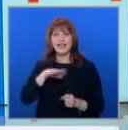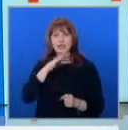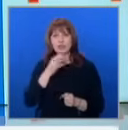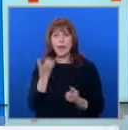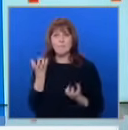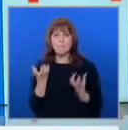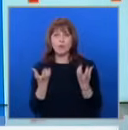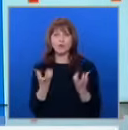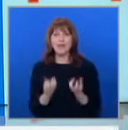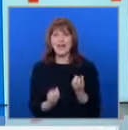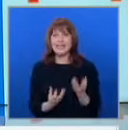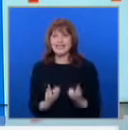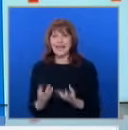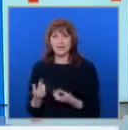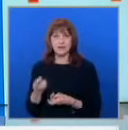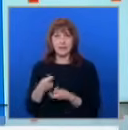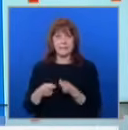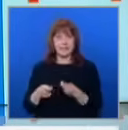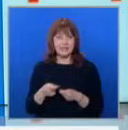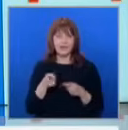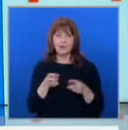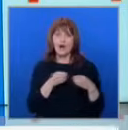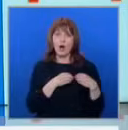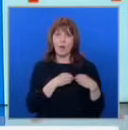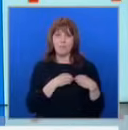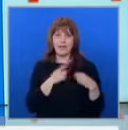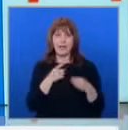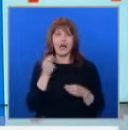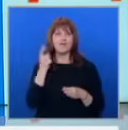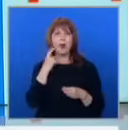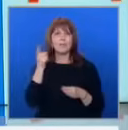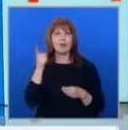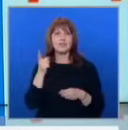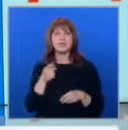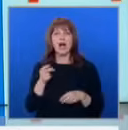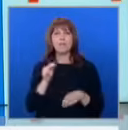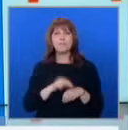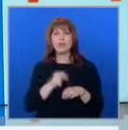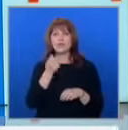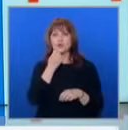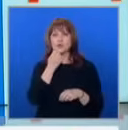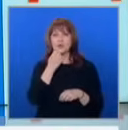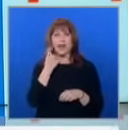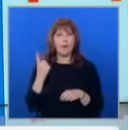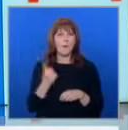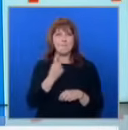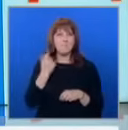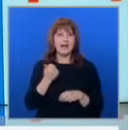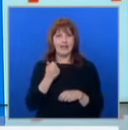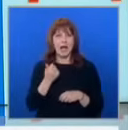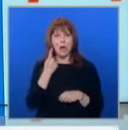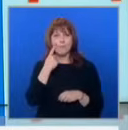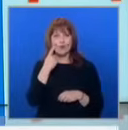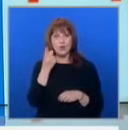и зеленчуци на тържищата у нас. Това увериха от стоковата борса в Пловдивското село Първенец. Прогнозите за цените обаче не